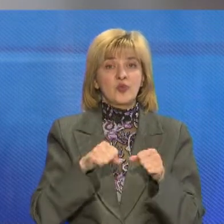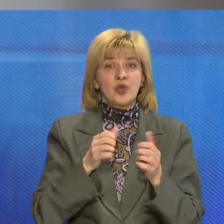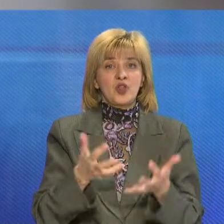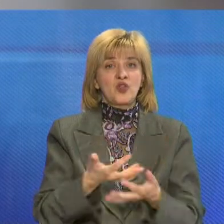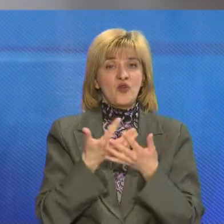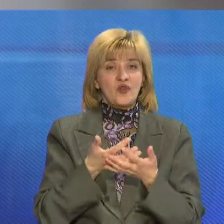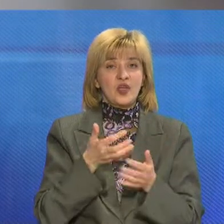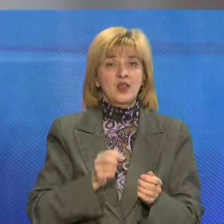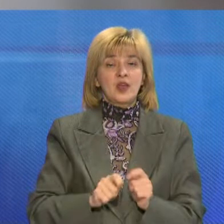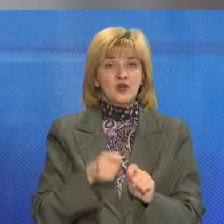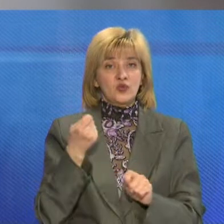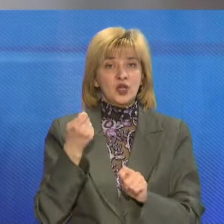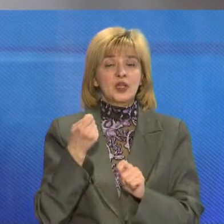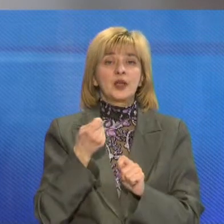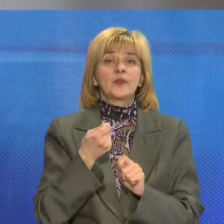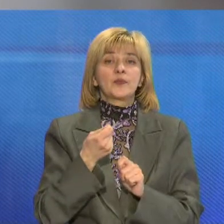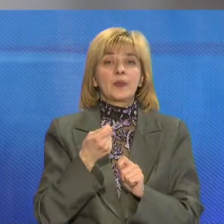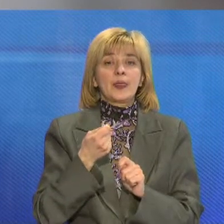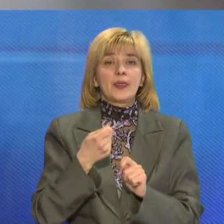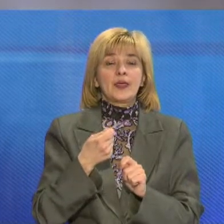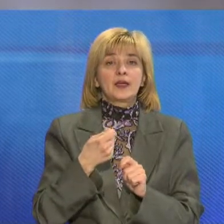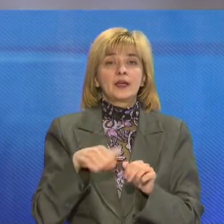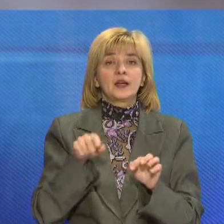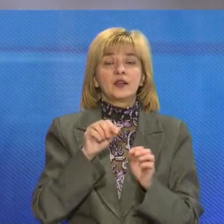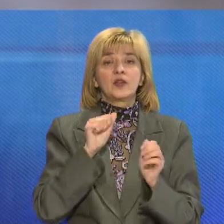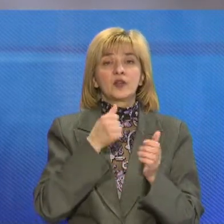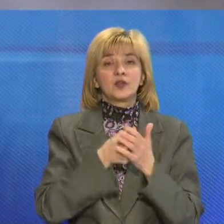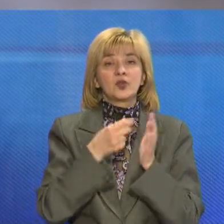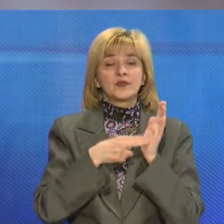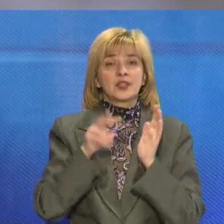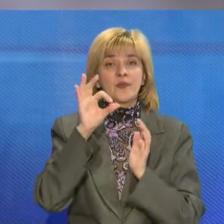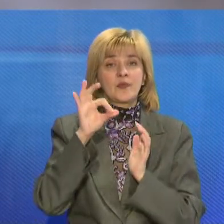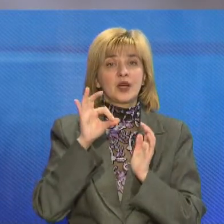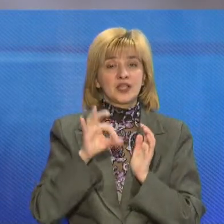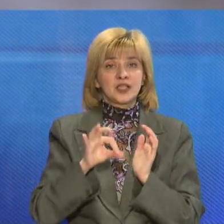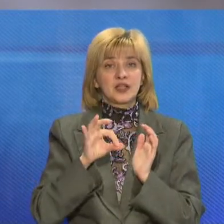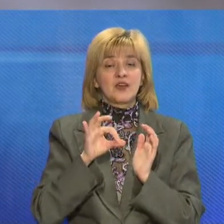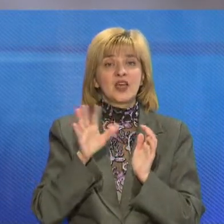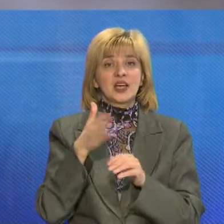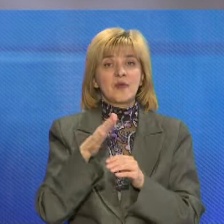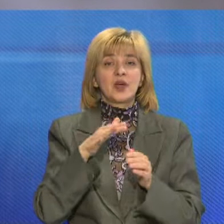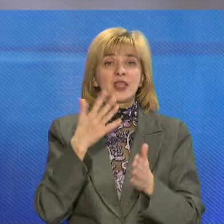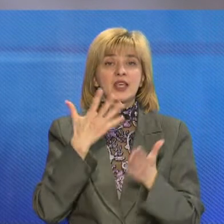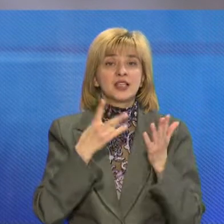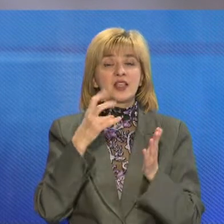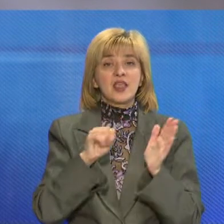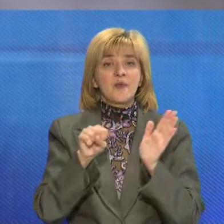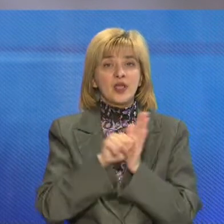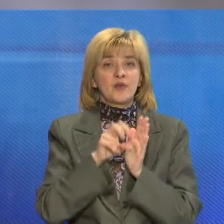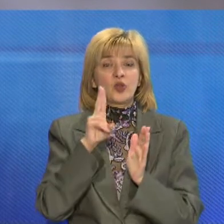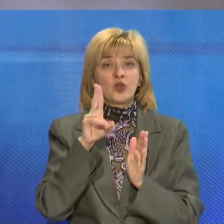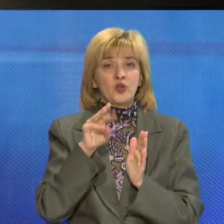Да 70% рыб і іншых водных насельнікаў у эпіцэнтры дзеяння электраразраду, калі не гінуць, то атрымліваюць